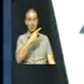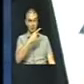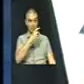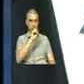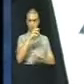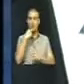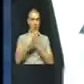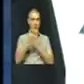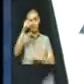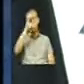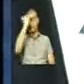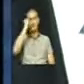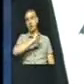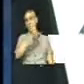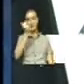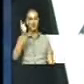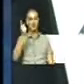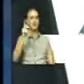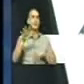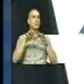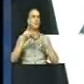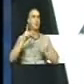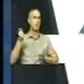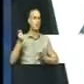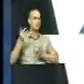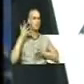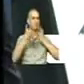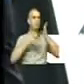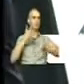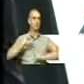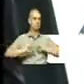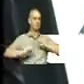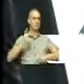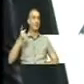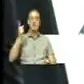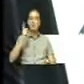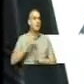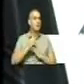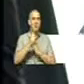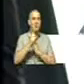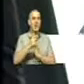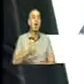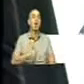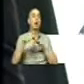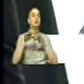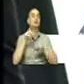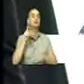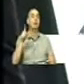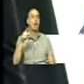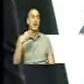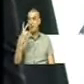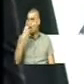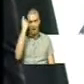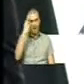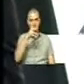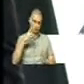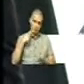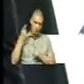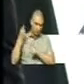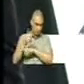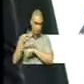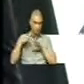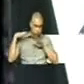קיצונית ביותר, שהיא ממשלה מתלהמת ושהיא מובלת על ידי ראש ממשלה של הערבים נוערים לאוטובוסים,